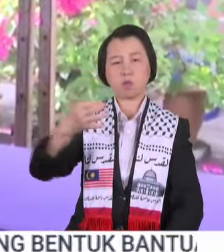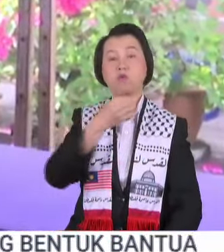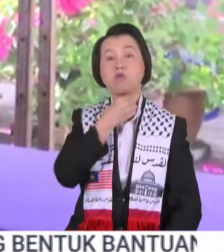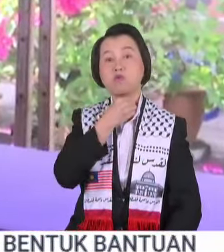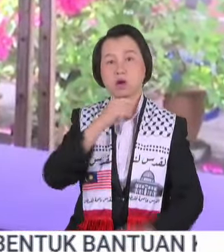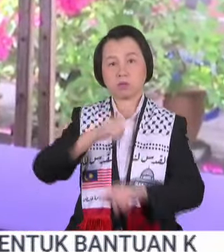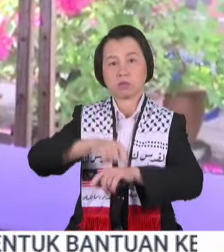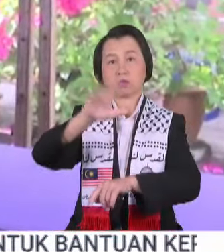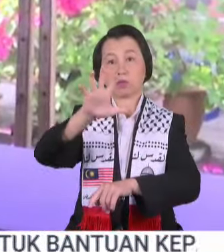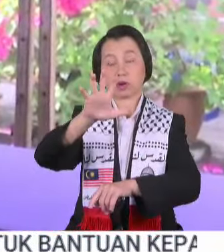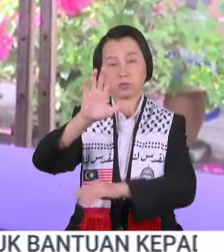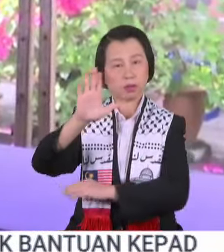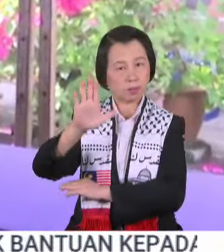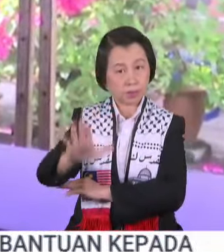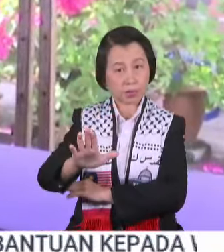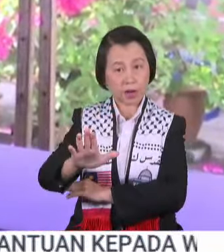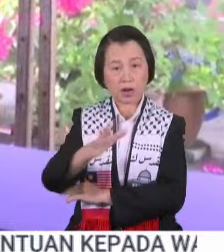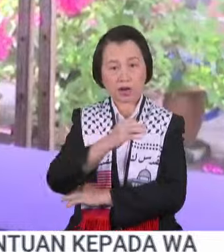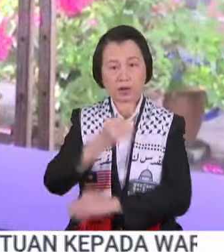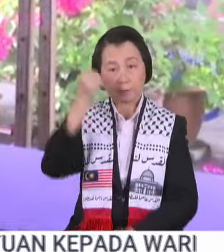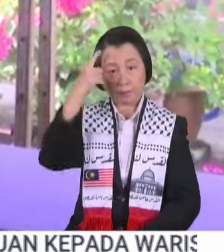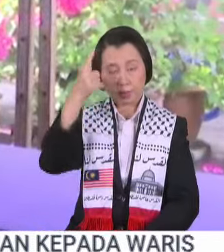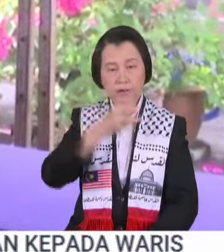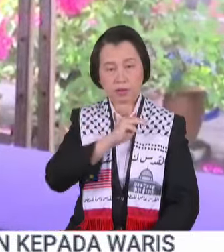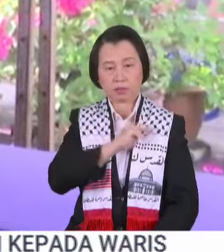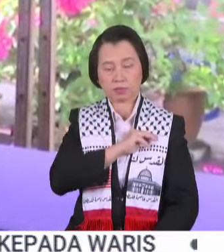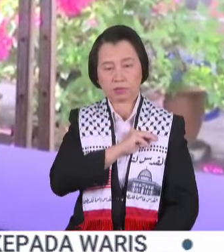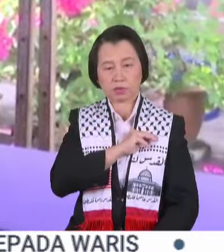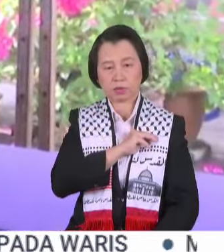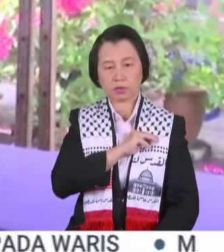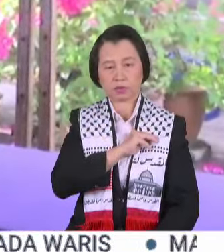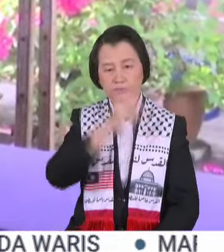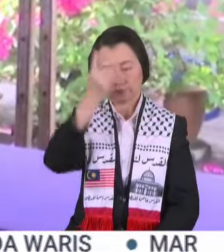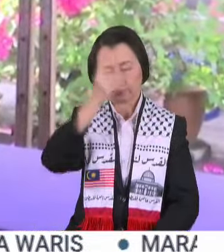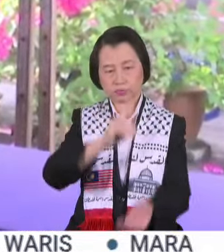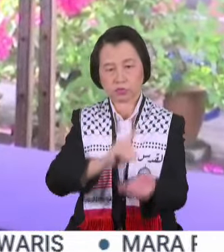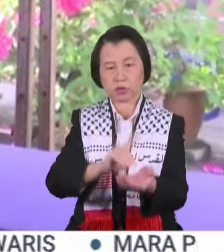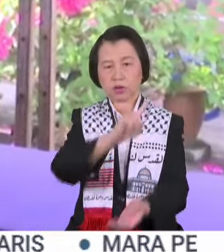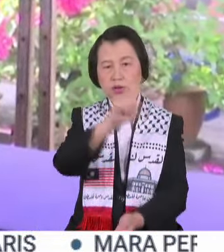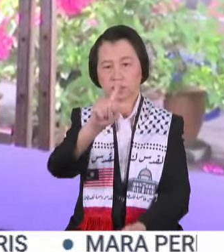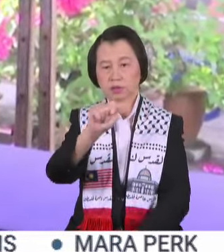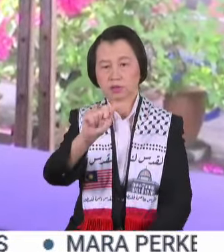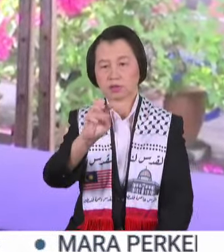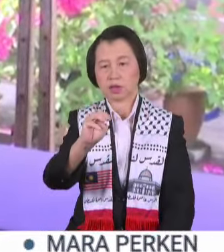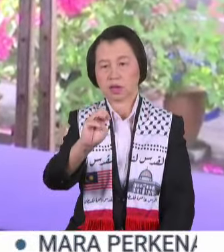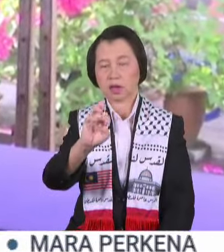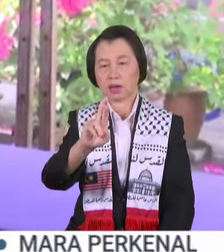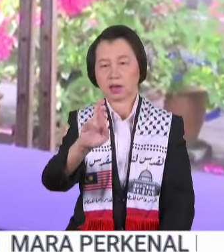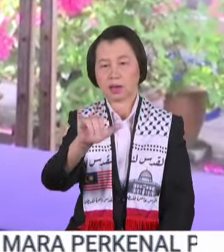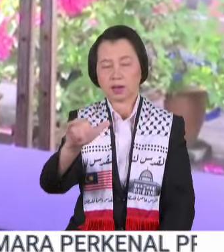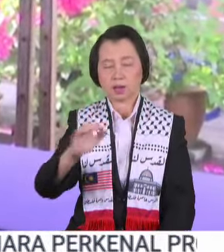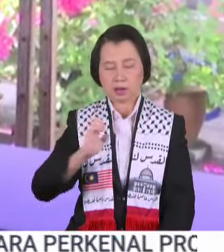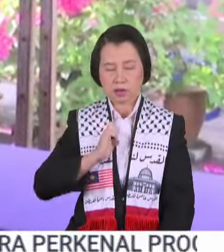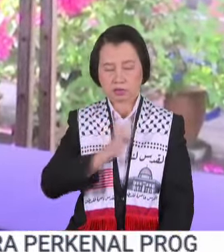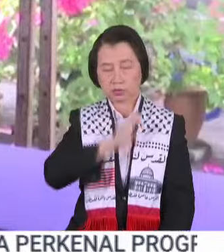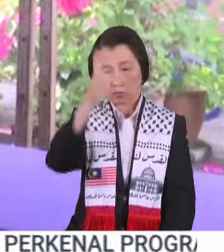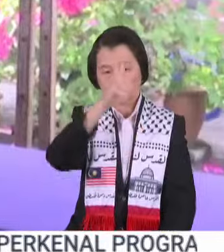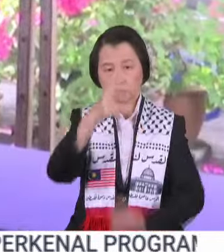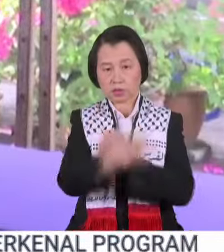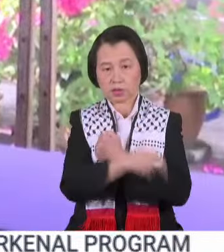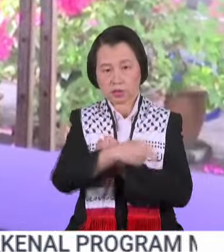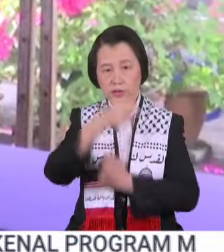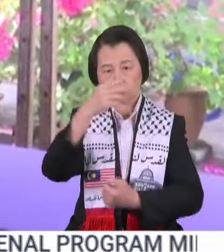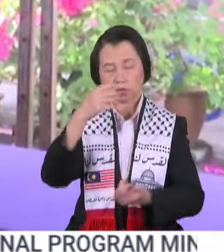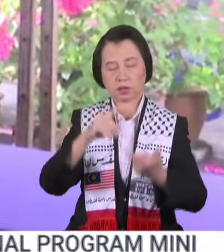5 lebih nanti. Dan difahamkan juga Menteri Pengajian Tinggi iaitu Datuk Seri Dr. Zamri Abdul Kadir dan Esko Kerajaan Negeri iaitu